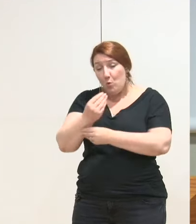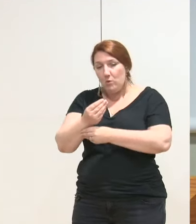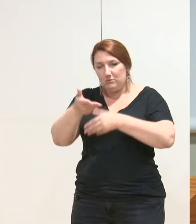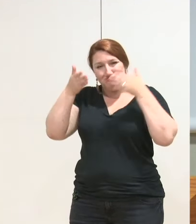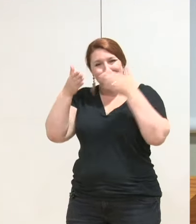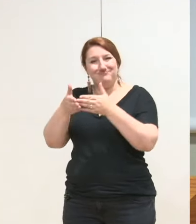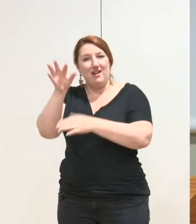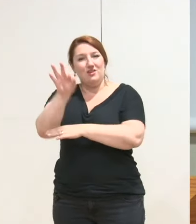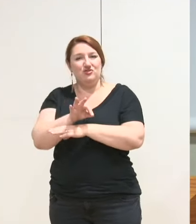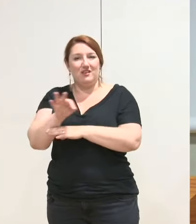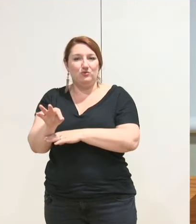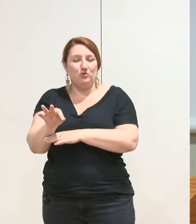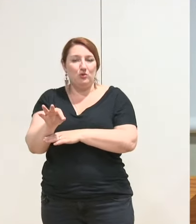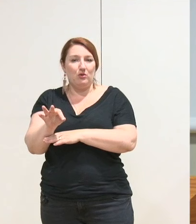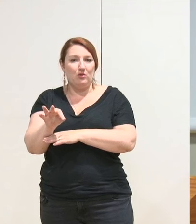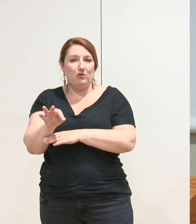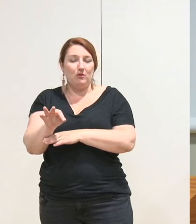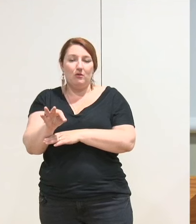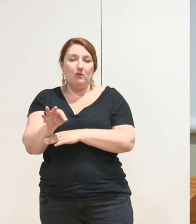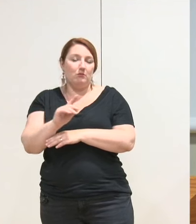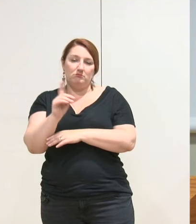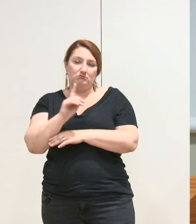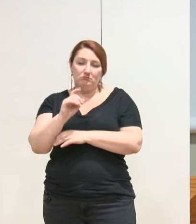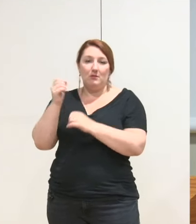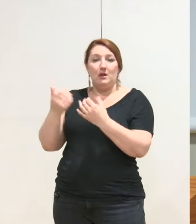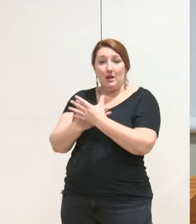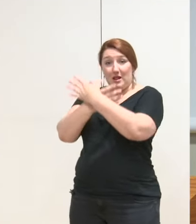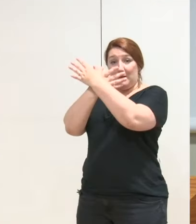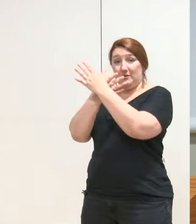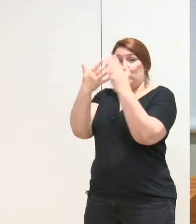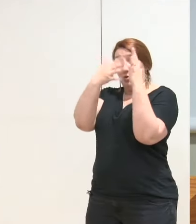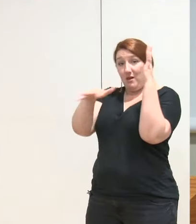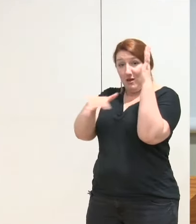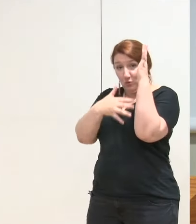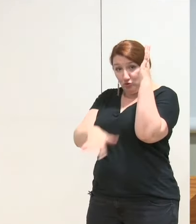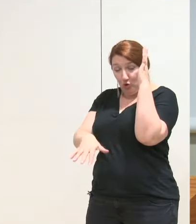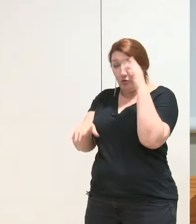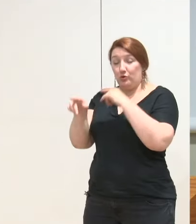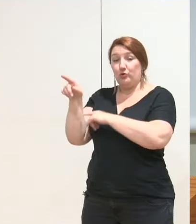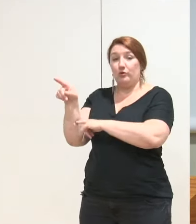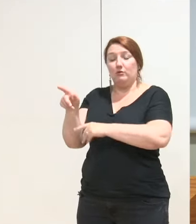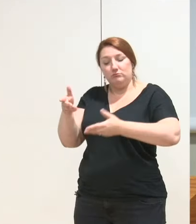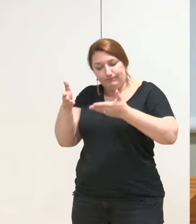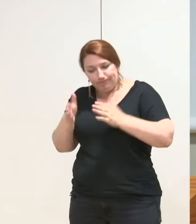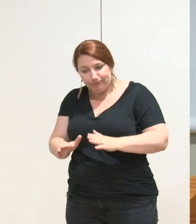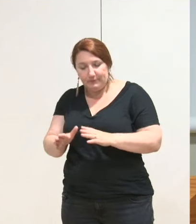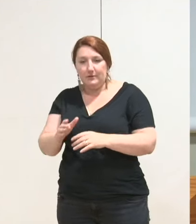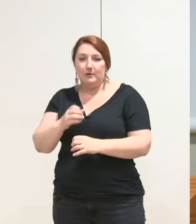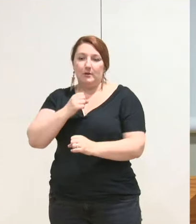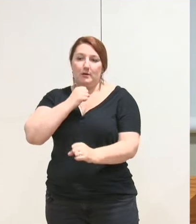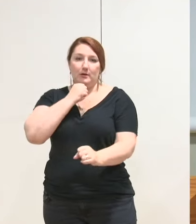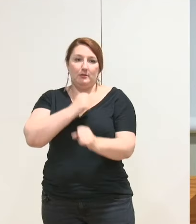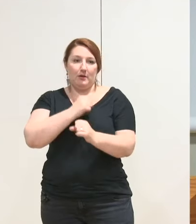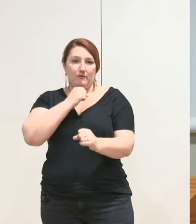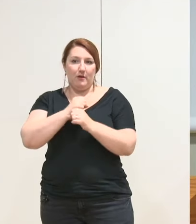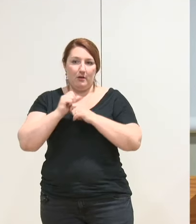l'architecture qui sera choisi par la métropole euh à l'automne et qui accompagnera le travail de euh euh